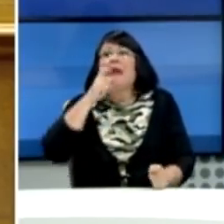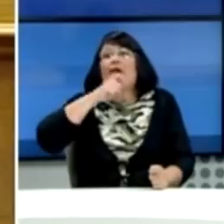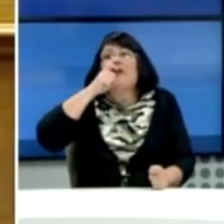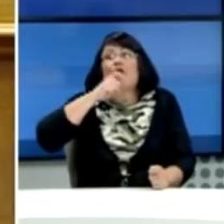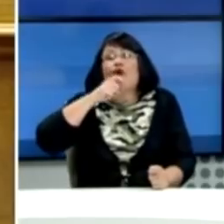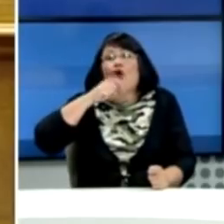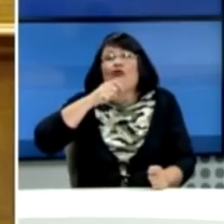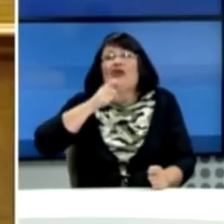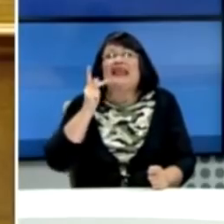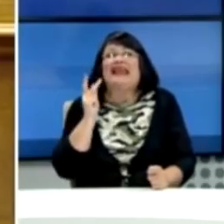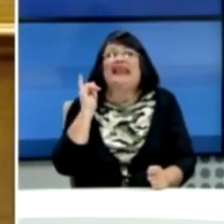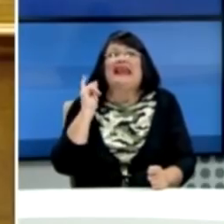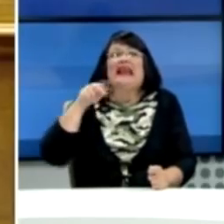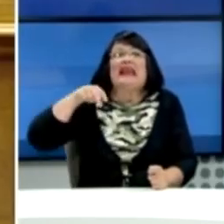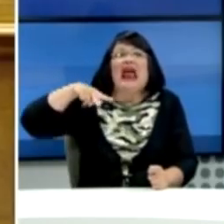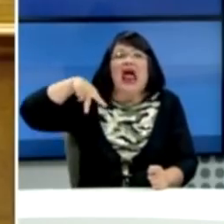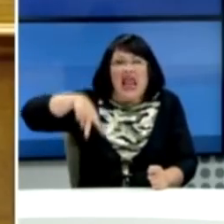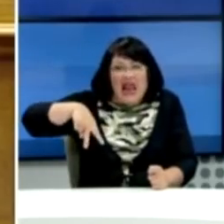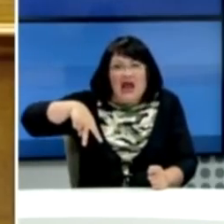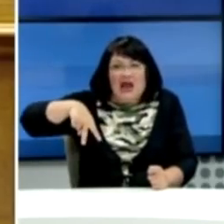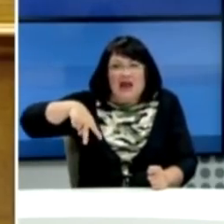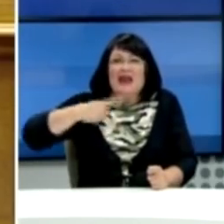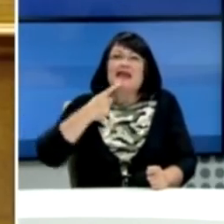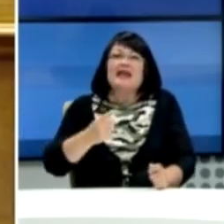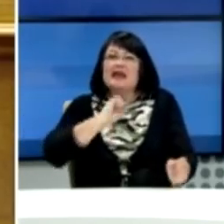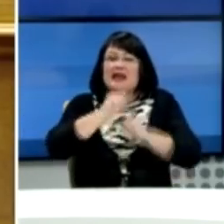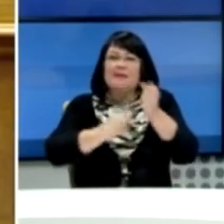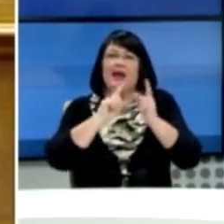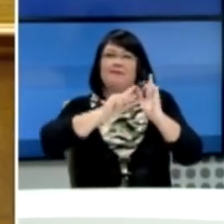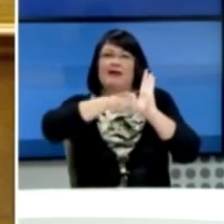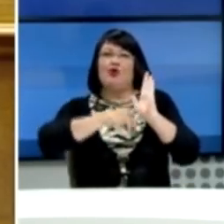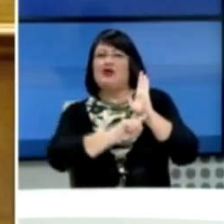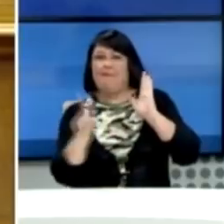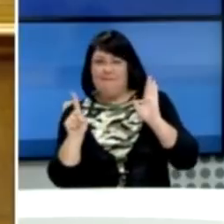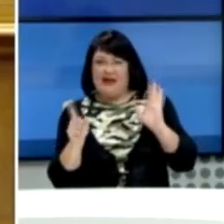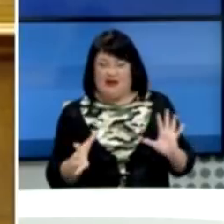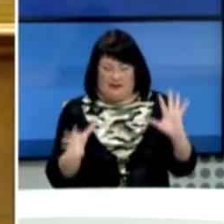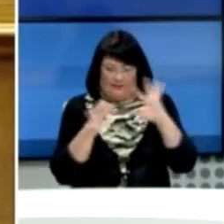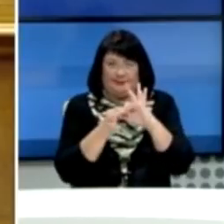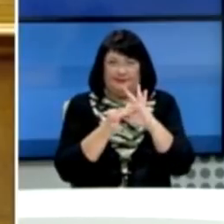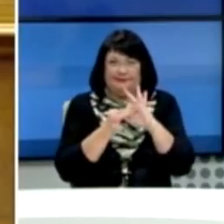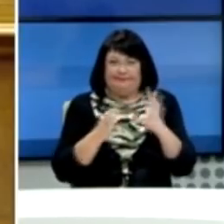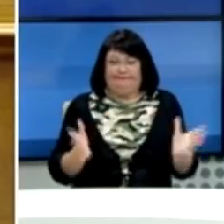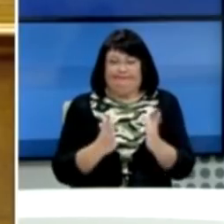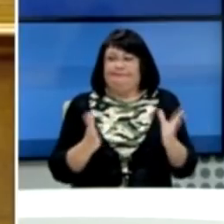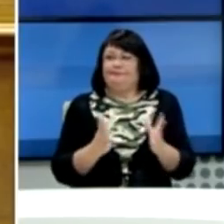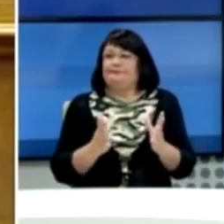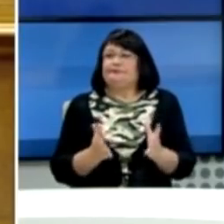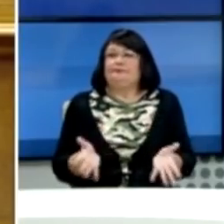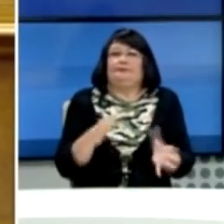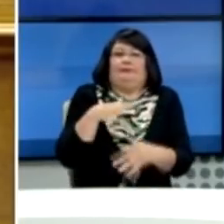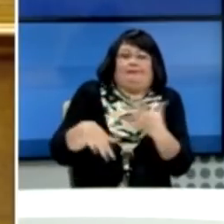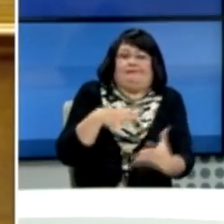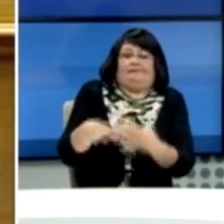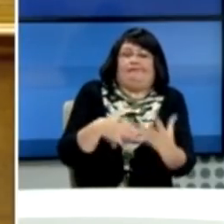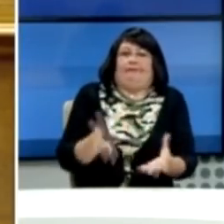αλλαγής, η κυρία Γεννηματά, που συνέδεσε την πάλι ενάντια στα μνημόνια ή δεν ξέρω τι, βέβαια το κάπως το